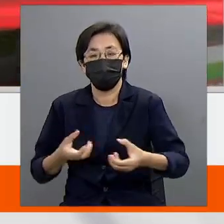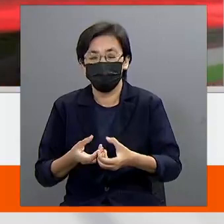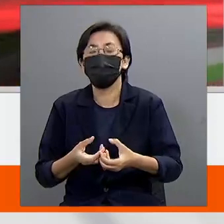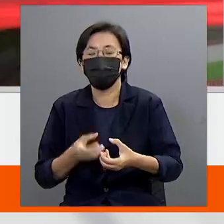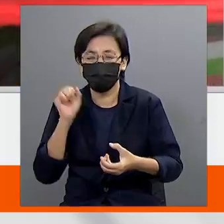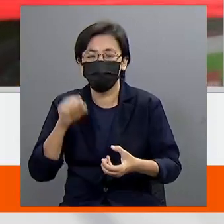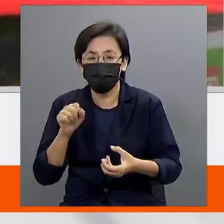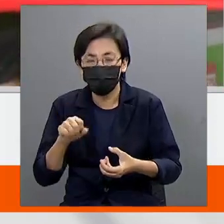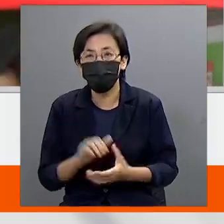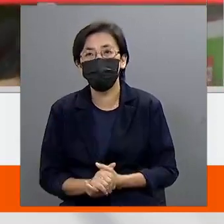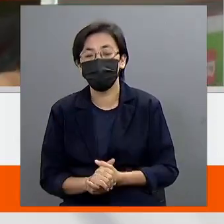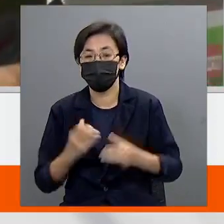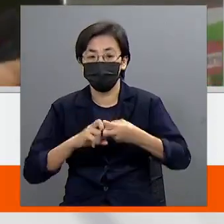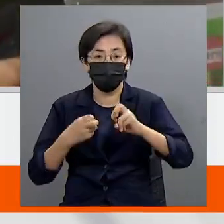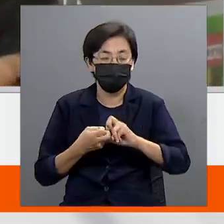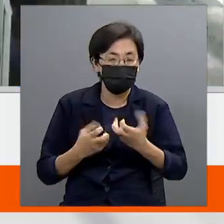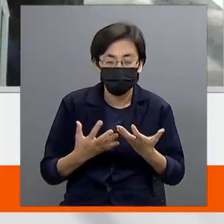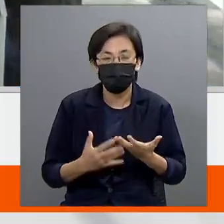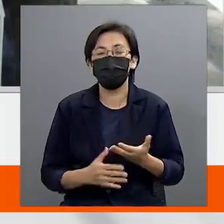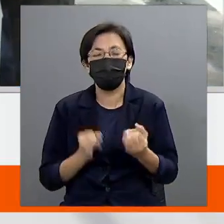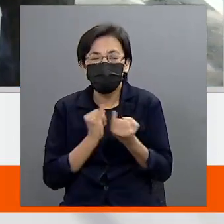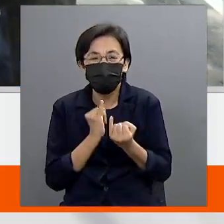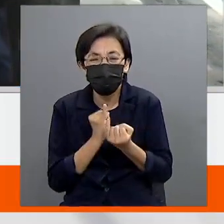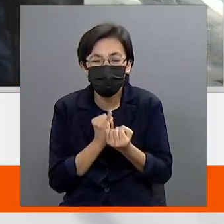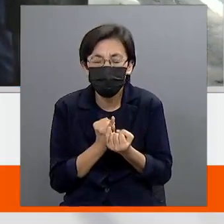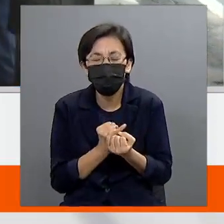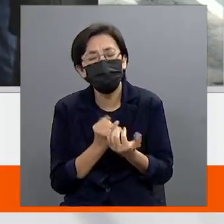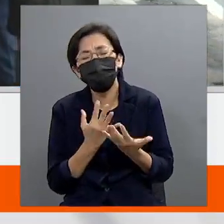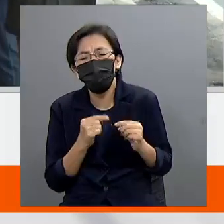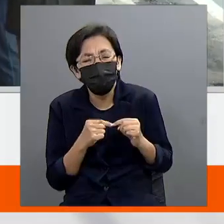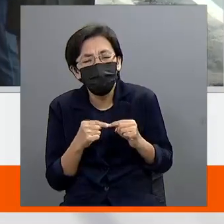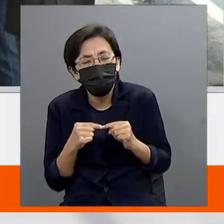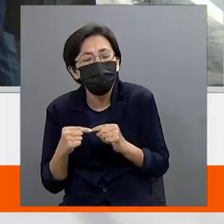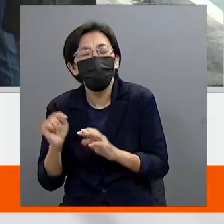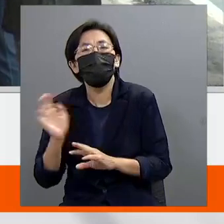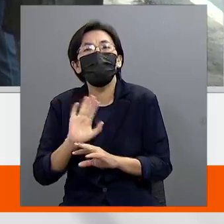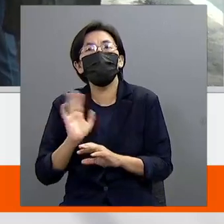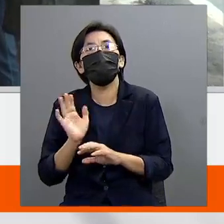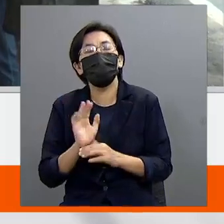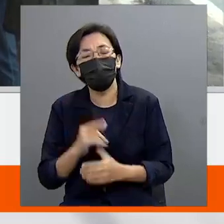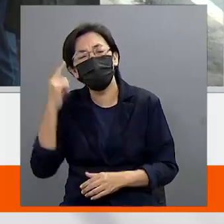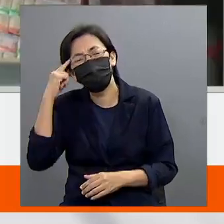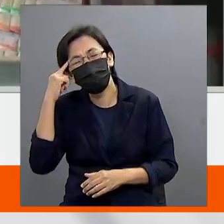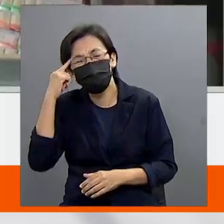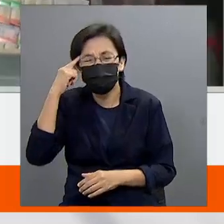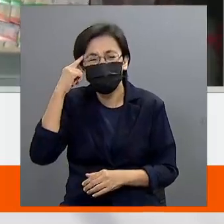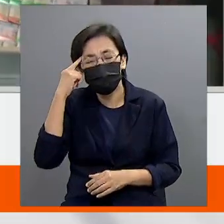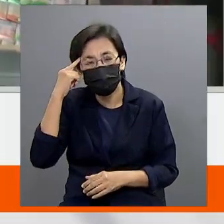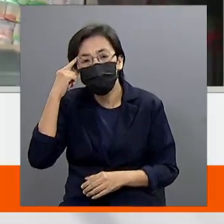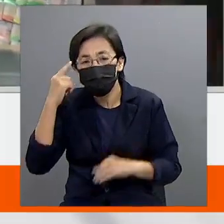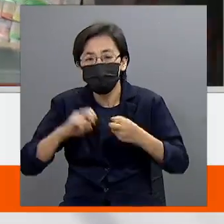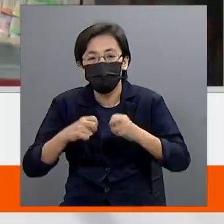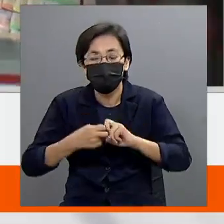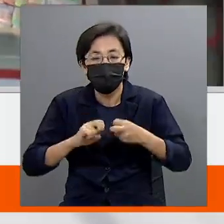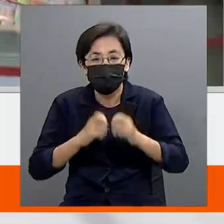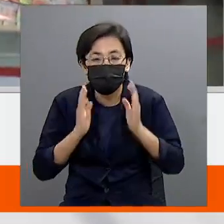ผลต่อการเสพติดร้ายแรงนะครับมันจะเป็นอย่างนั้นนะฮะก็คงไม่น่าจะทำให้ถึงขนาดว่าเป็นว่าทำให้เกิดคนติดพนันกันม